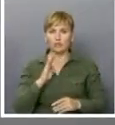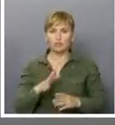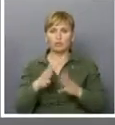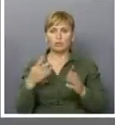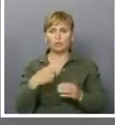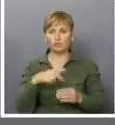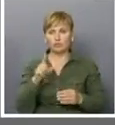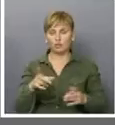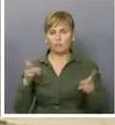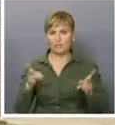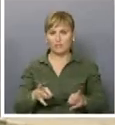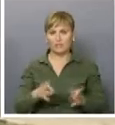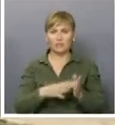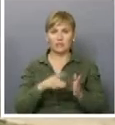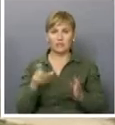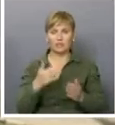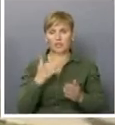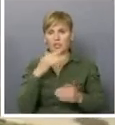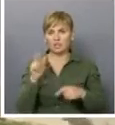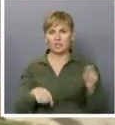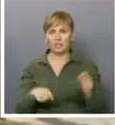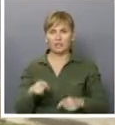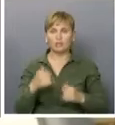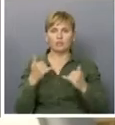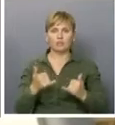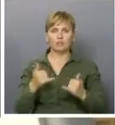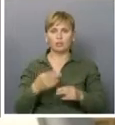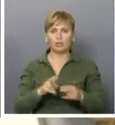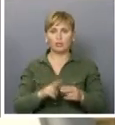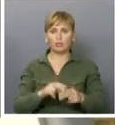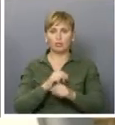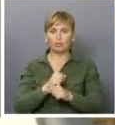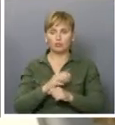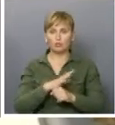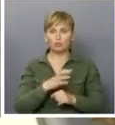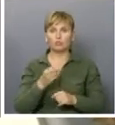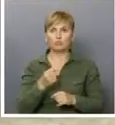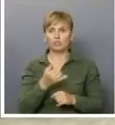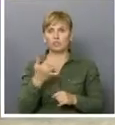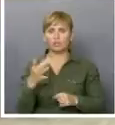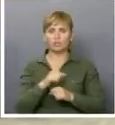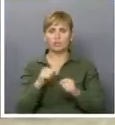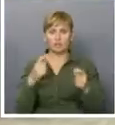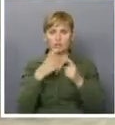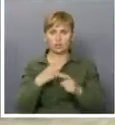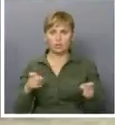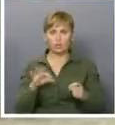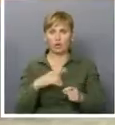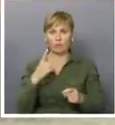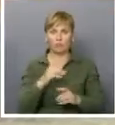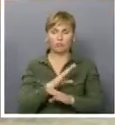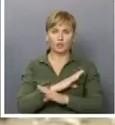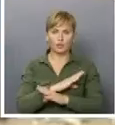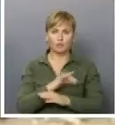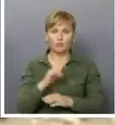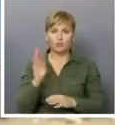20 человек пострадали. 9 из них – иностранцы. Сегодня на этом же курорте прогремели еще несколько взрывов. Сообщается об 1 погибшем